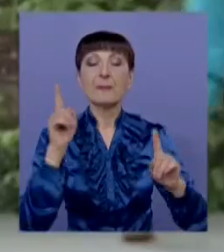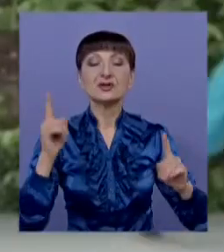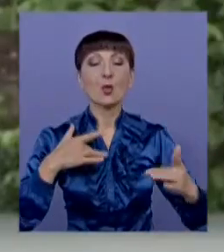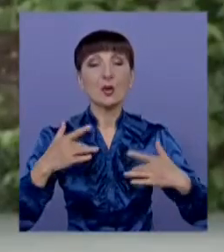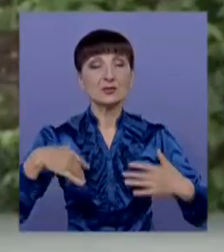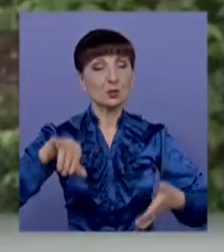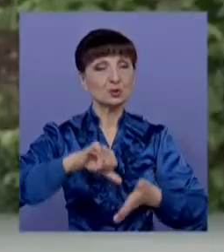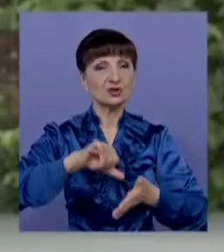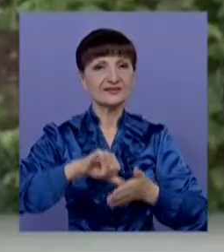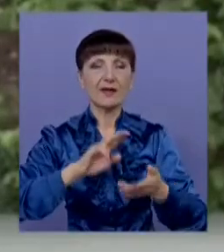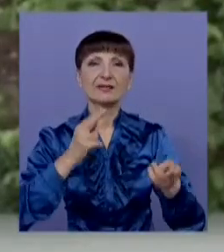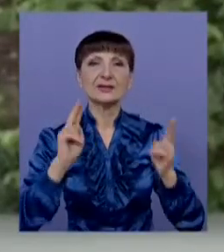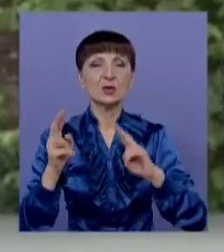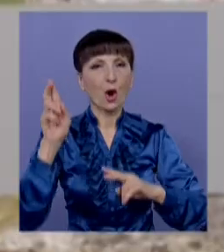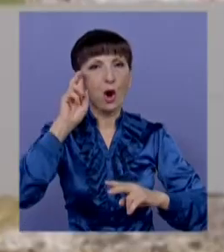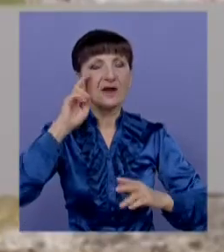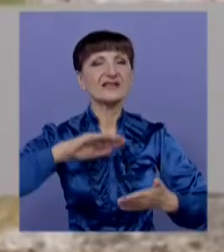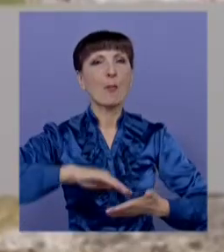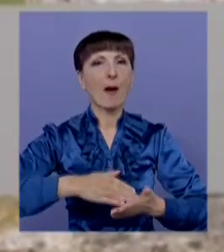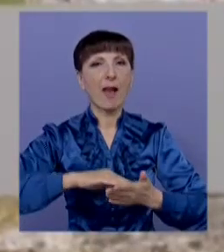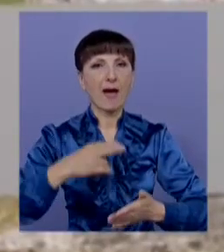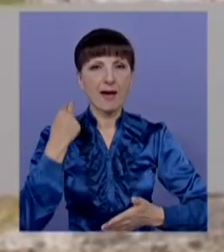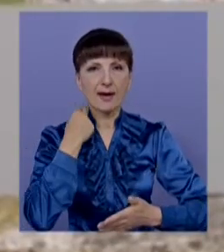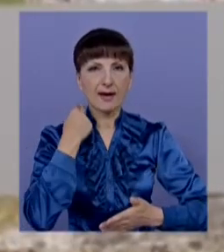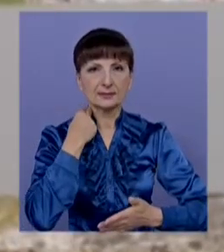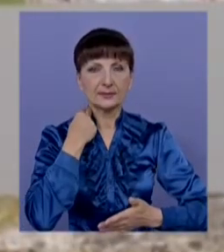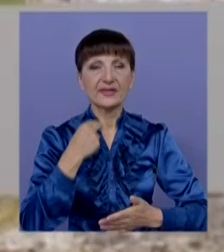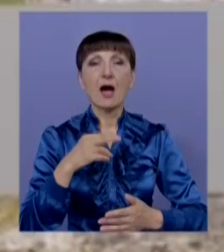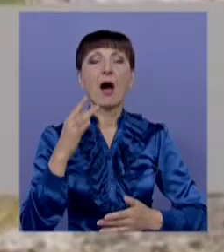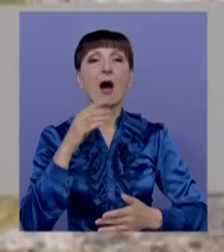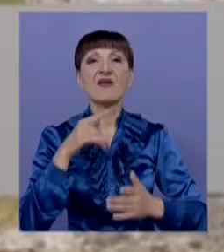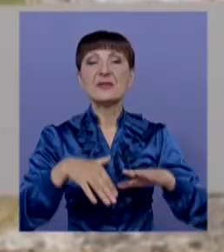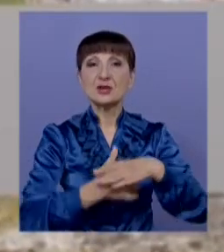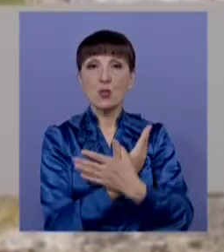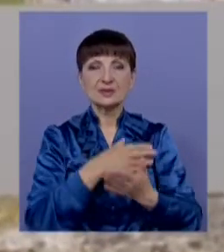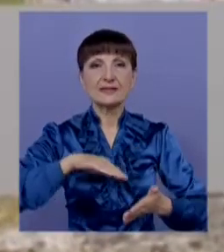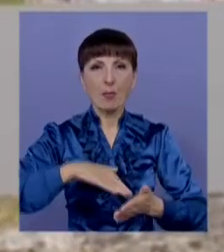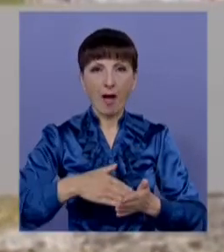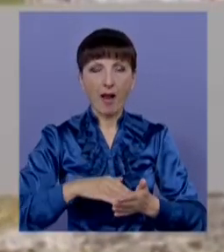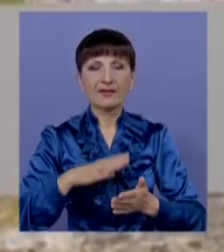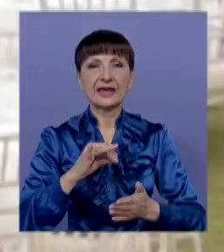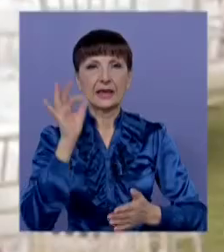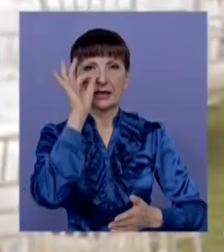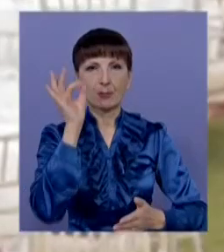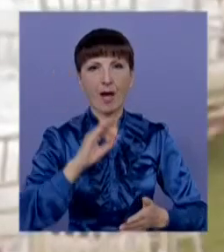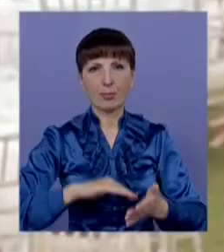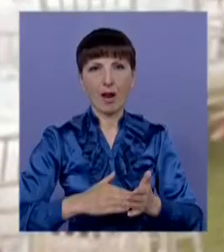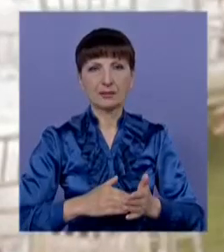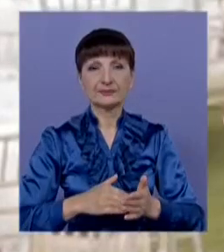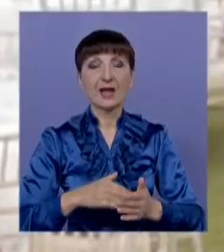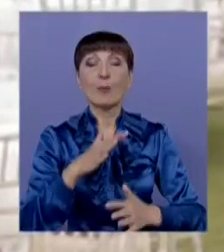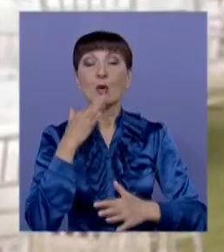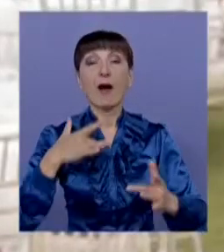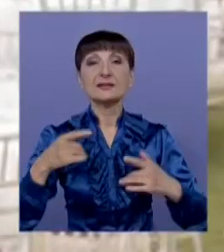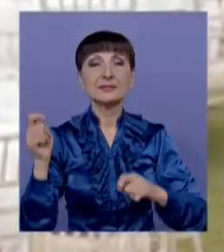концерте участвуют танцоры Королевского балета Великобритании, Мариинского театра и берлинского коллектива «Штатсбалет». Многие артисты